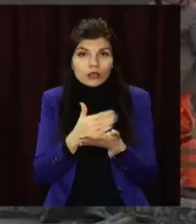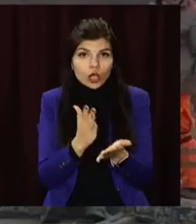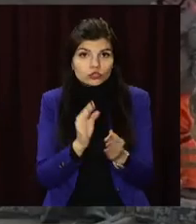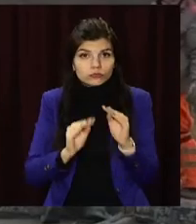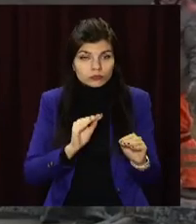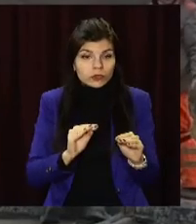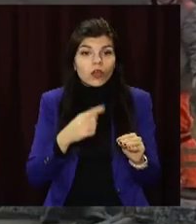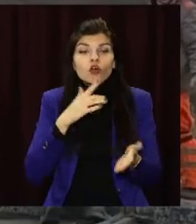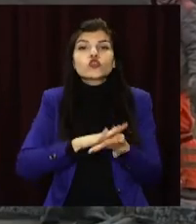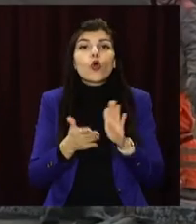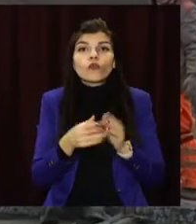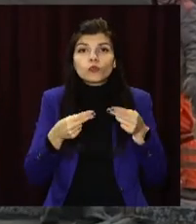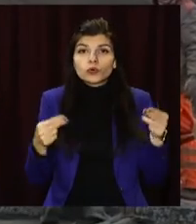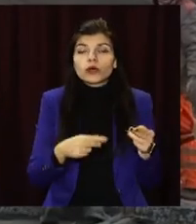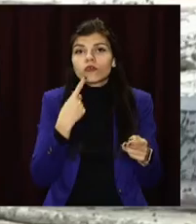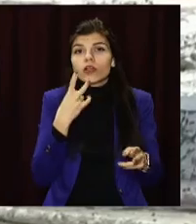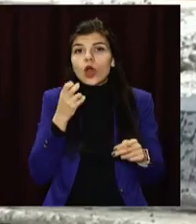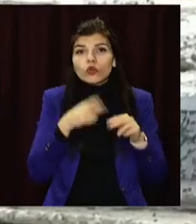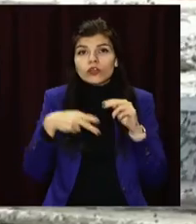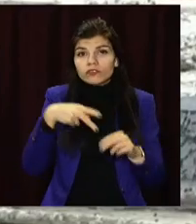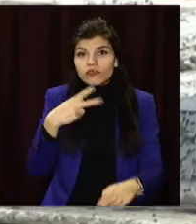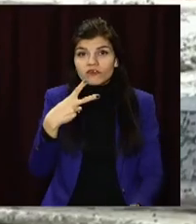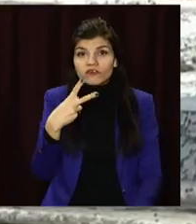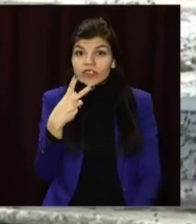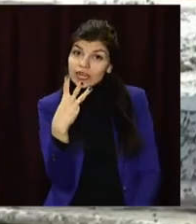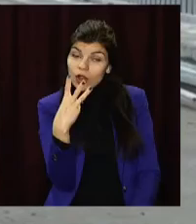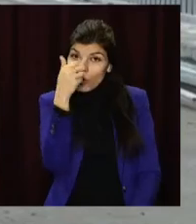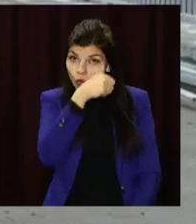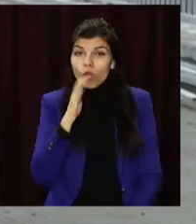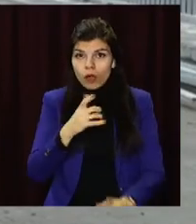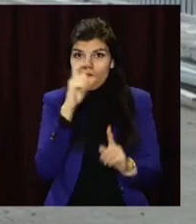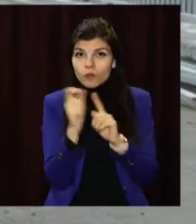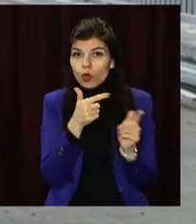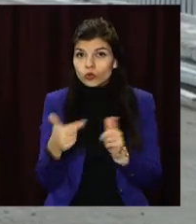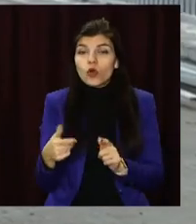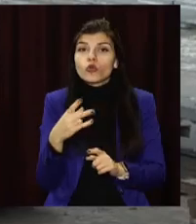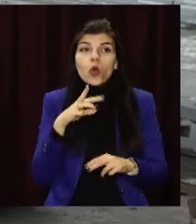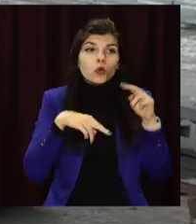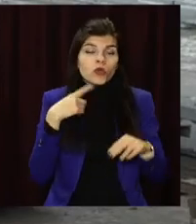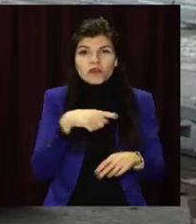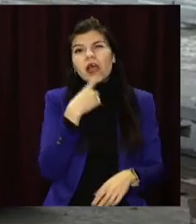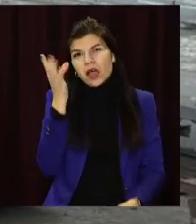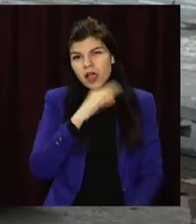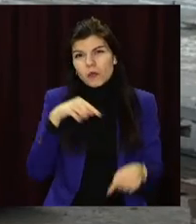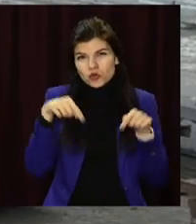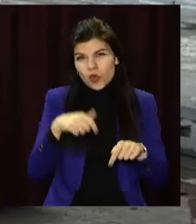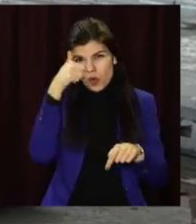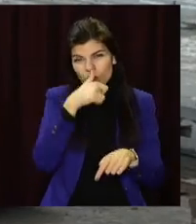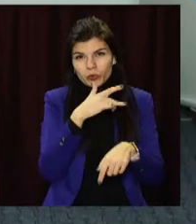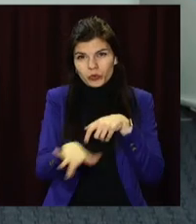договором, завершення будівництва заплановане на кінець 2023 року. Однак підрядники запевняють, впораються вже